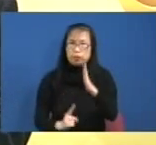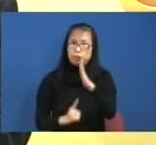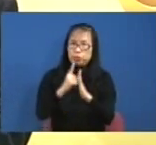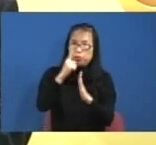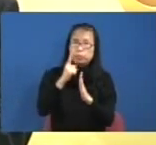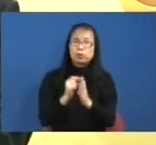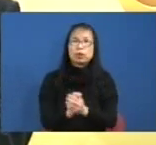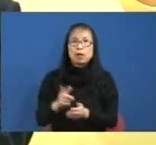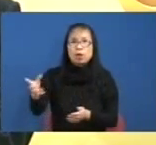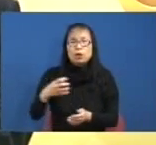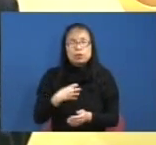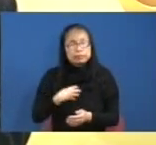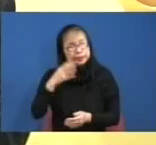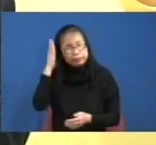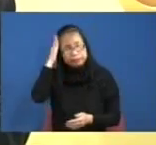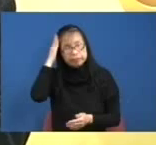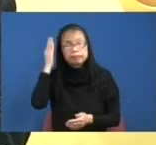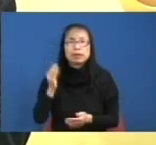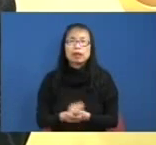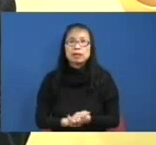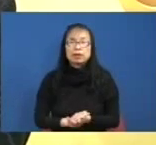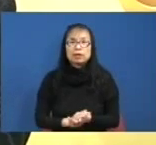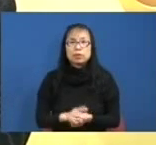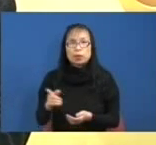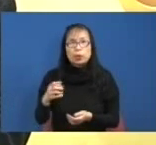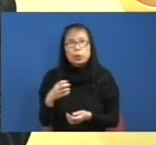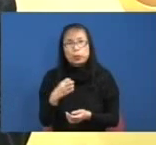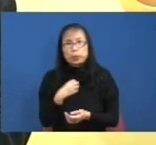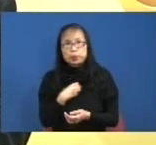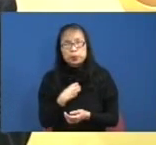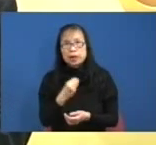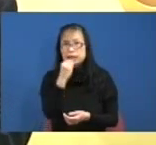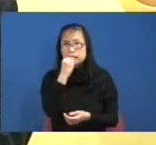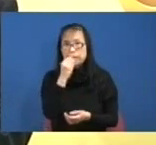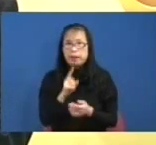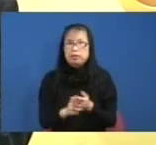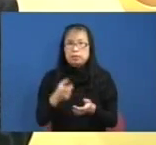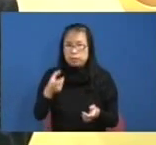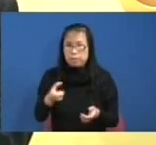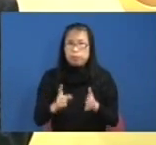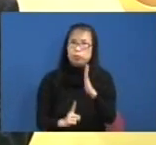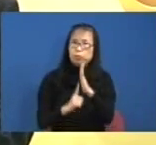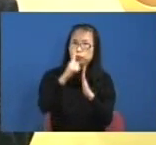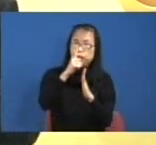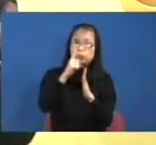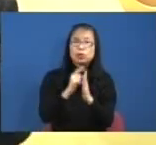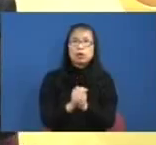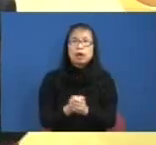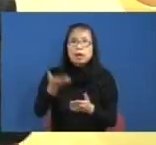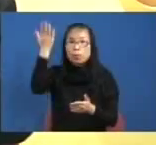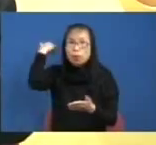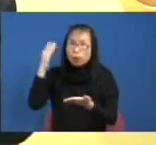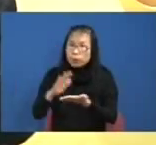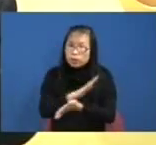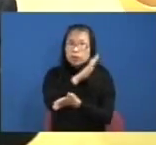哋更加頭赤嘅。整體嚟講咧，我哋嗰個食物嘅成本上漲都舊年到而